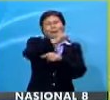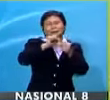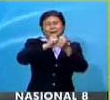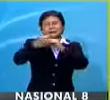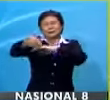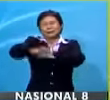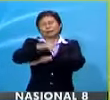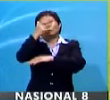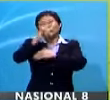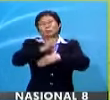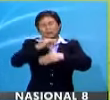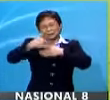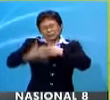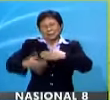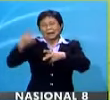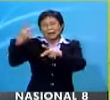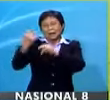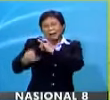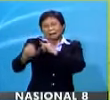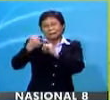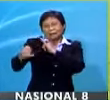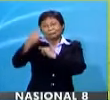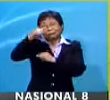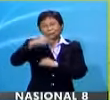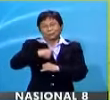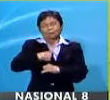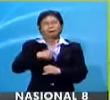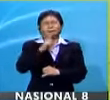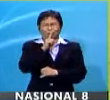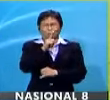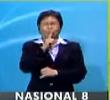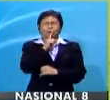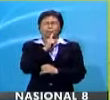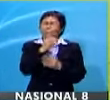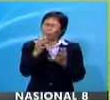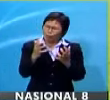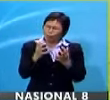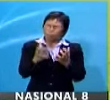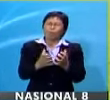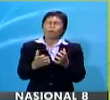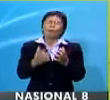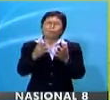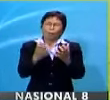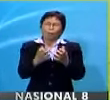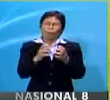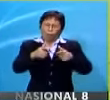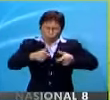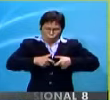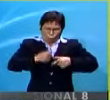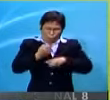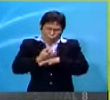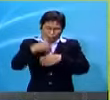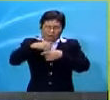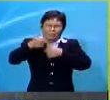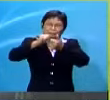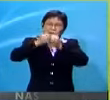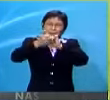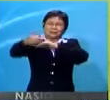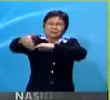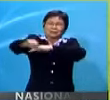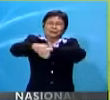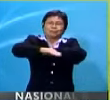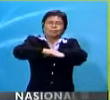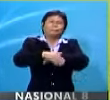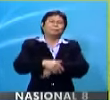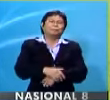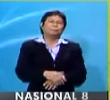buat injur ini memang last untuk saya saya memang nak all out untuk dapatkan se game eh dapatkan gold Medal dalam Sea Game